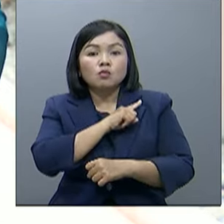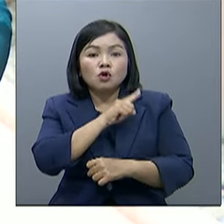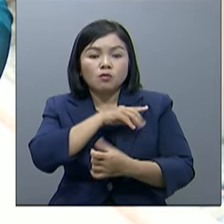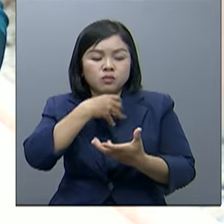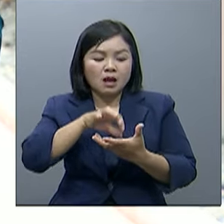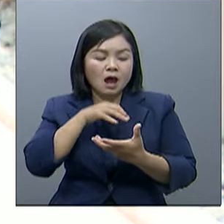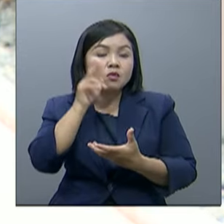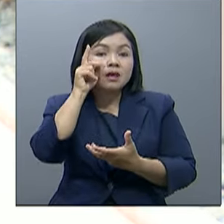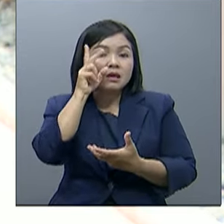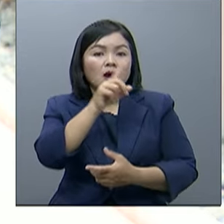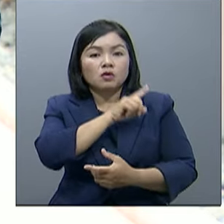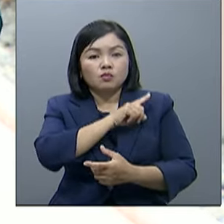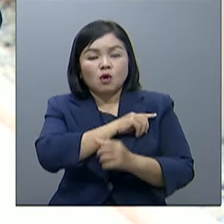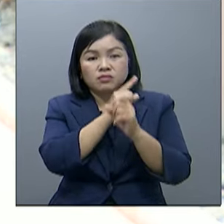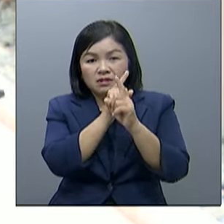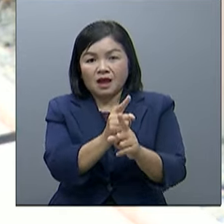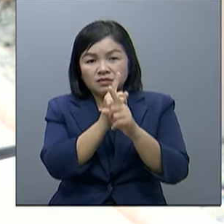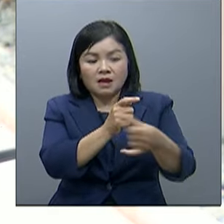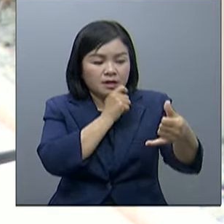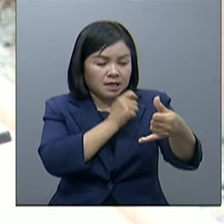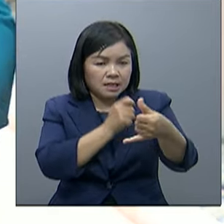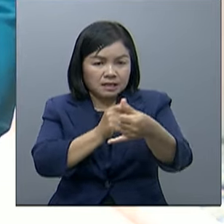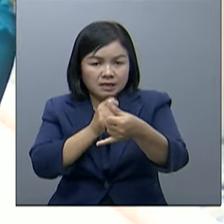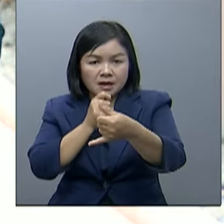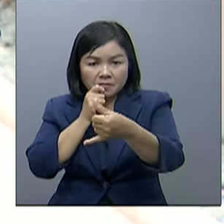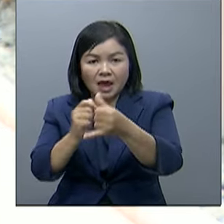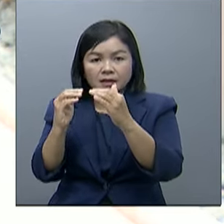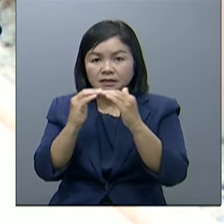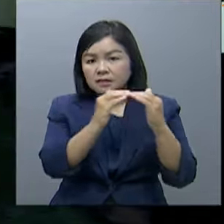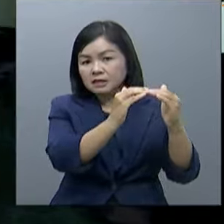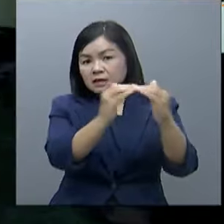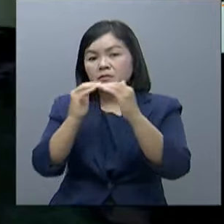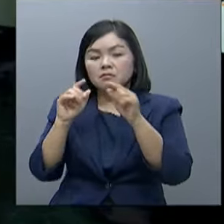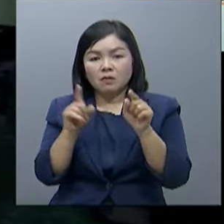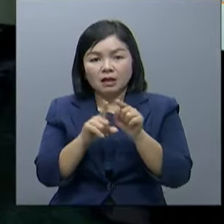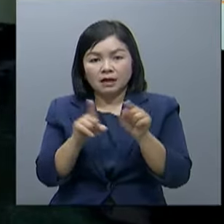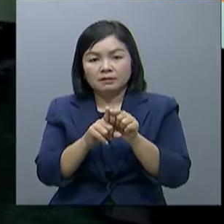ริยธรรมของสื่อมวลชนค่ะที่จะไม่ละเมิดสิทธิผู้อื่นด้วยค่ะ ขอบคุณค่ะ